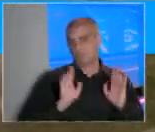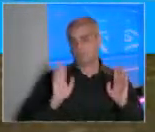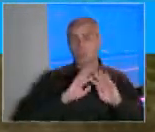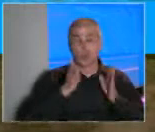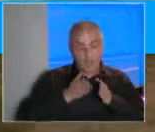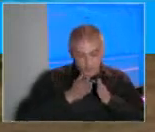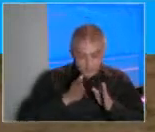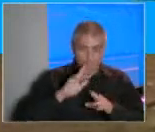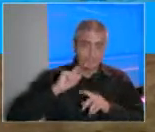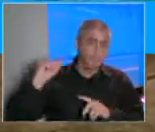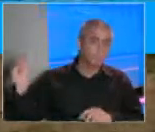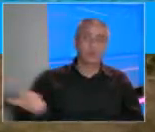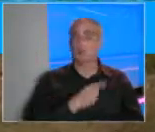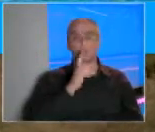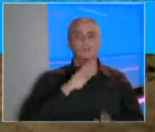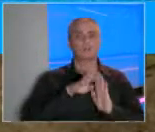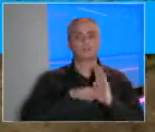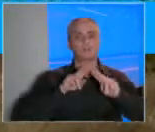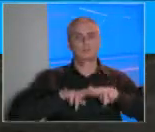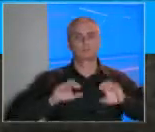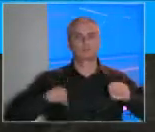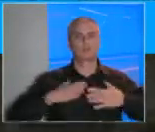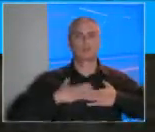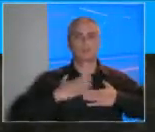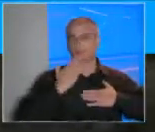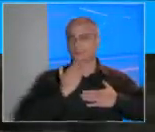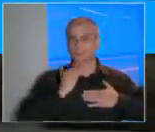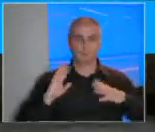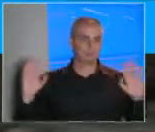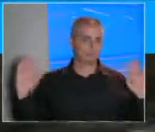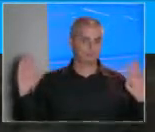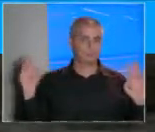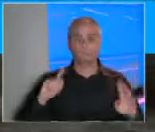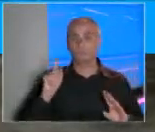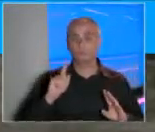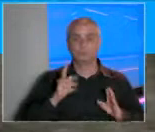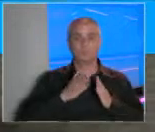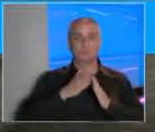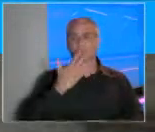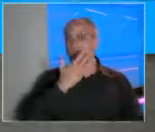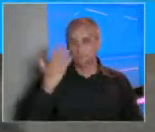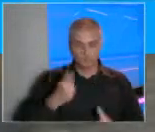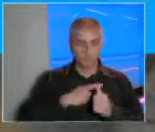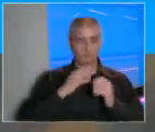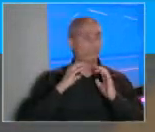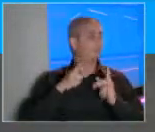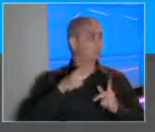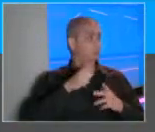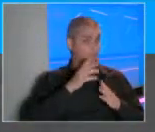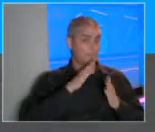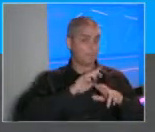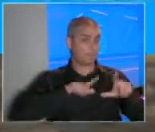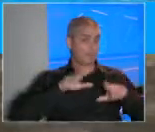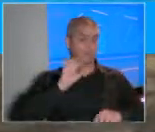הצירים, בכל זמן ובכל תנאי, יישארו בשליטה ישראלית. כביש 60 וכביש 55 וכביש... במפה של